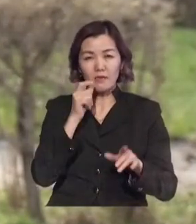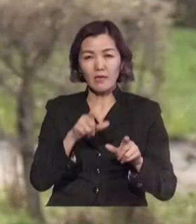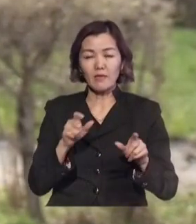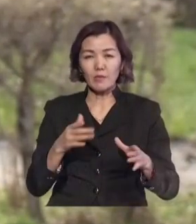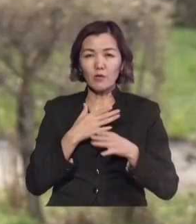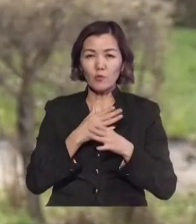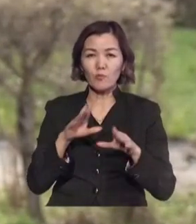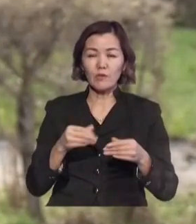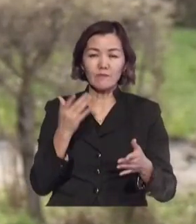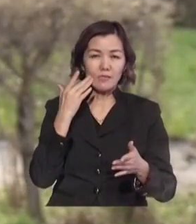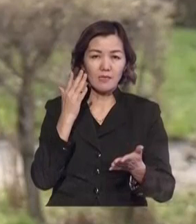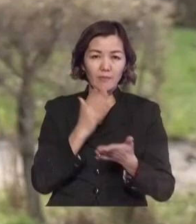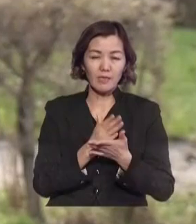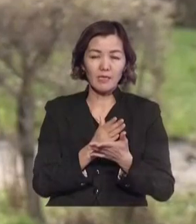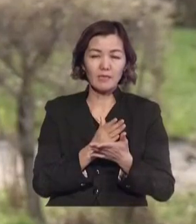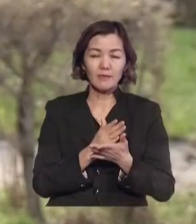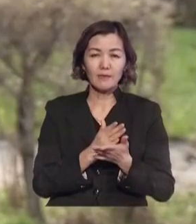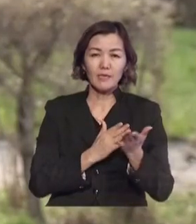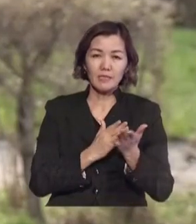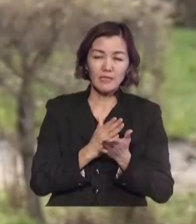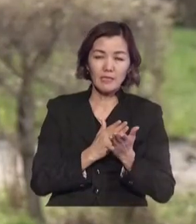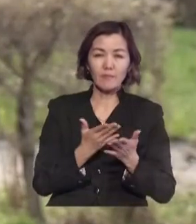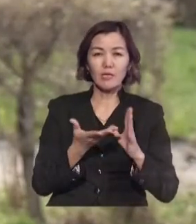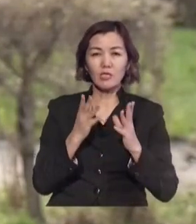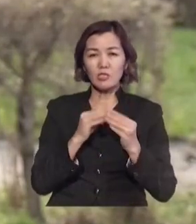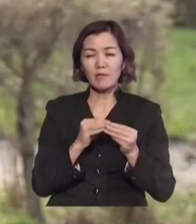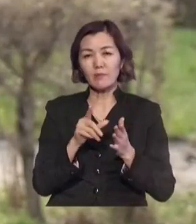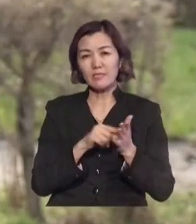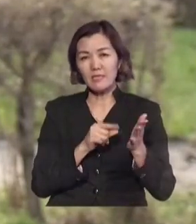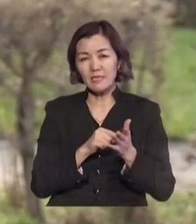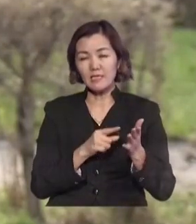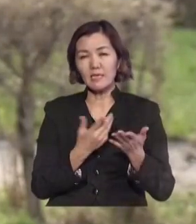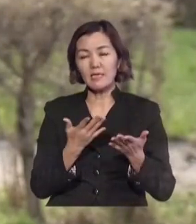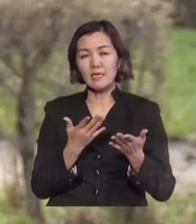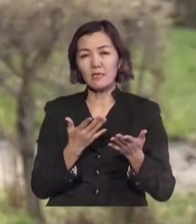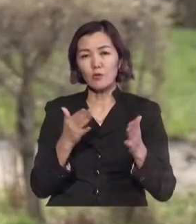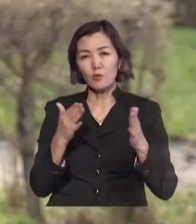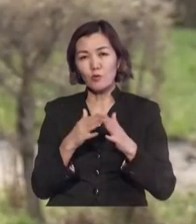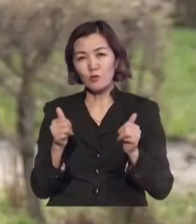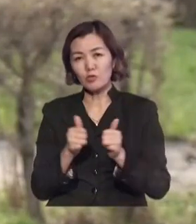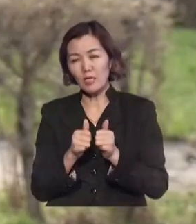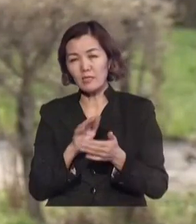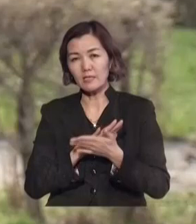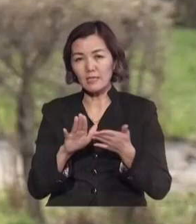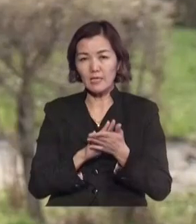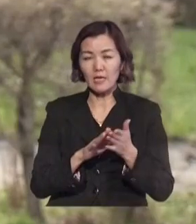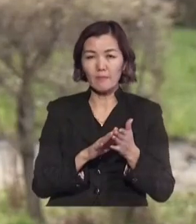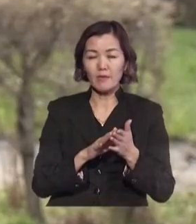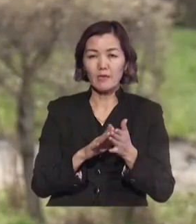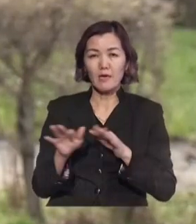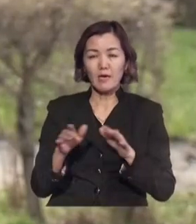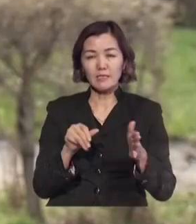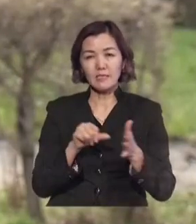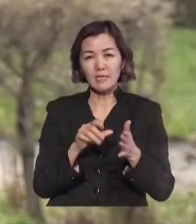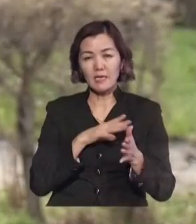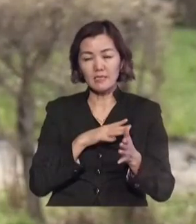тұлғаларға қатысты, тыл еңбеккерлері, жалпы қарт зейнеткерлерге, жалғыз басты қариялардың ауылларын тазалау акциясы бар, жаңағы